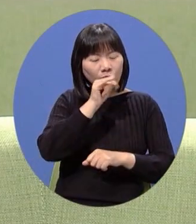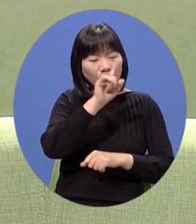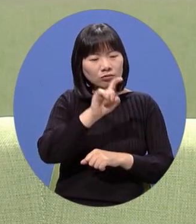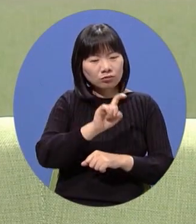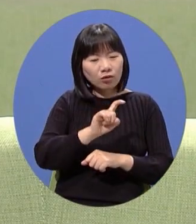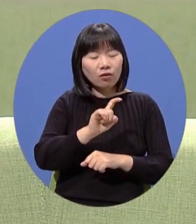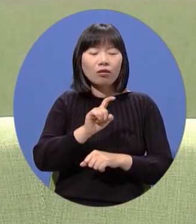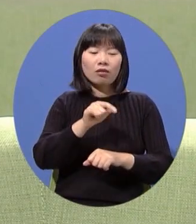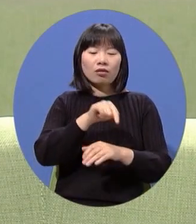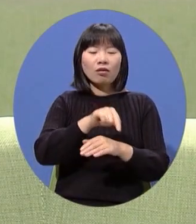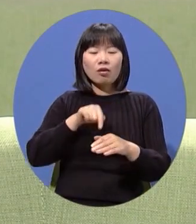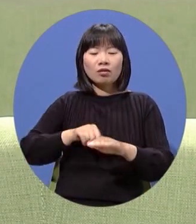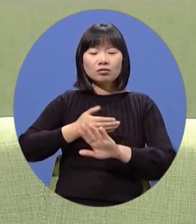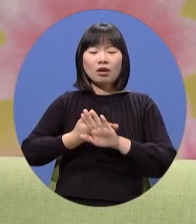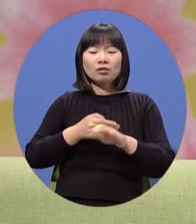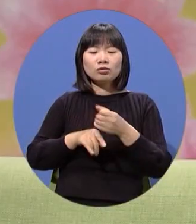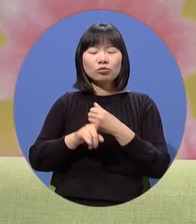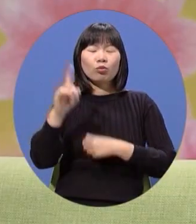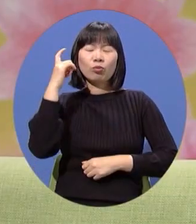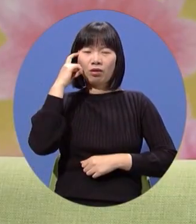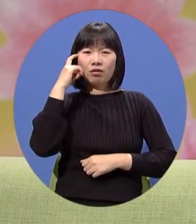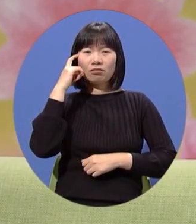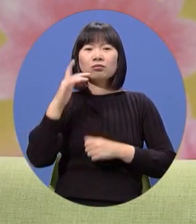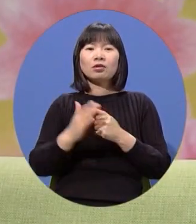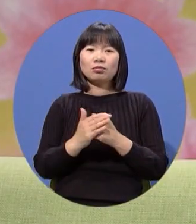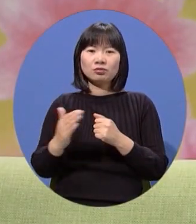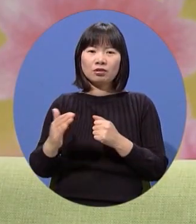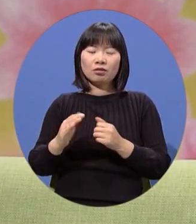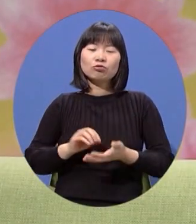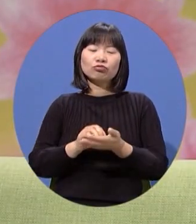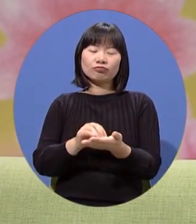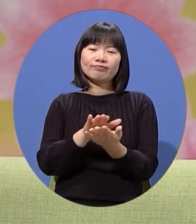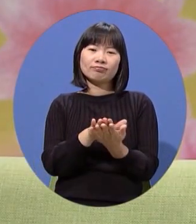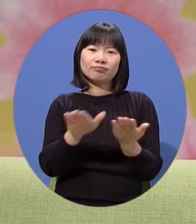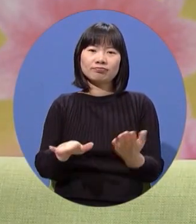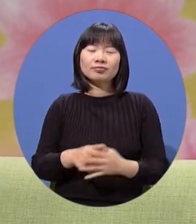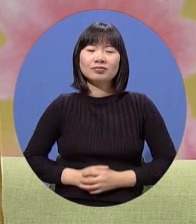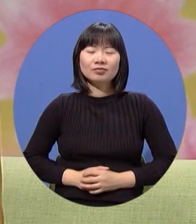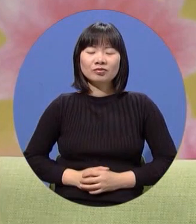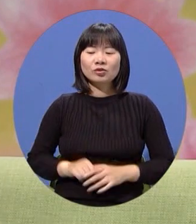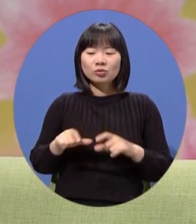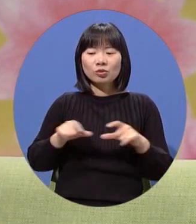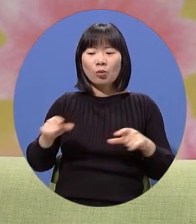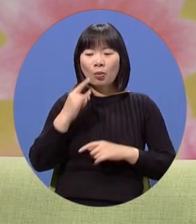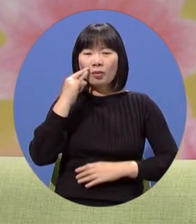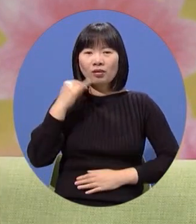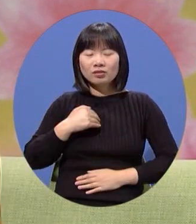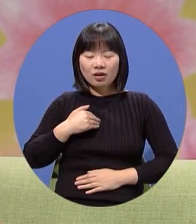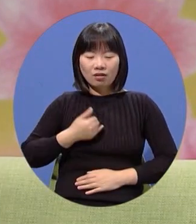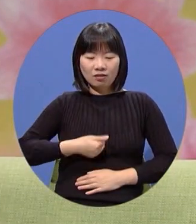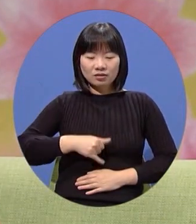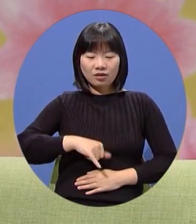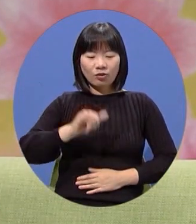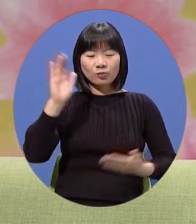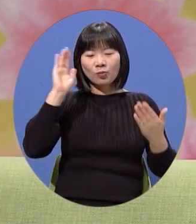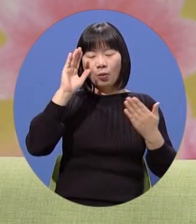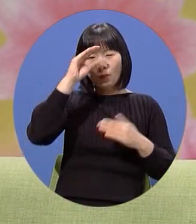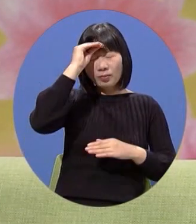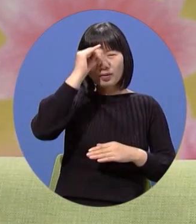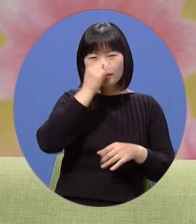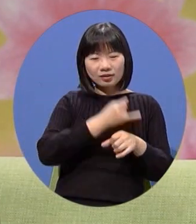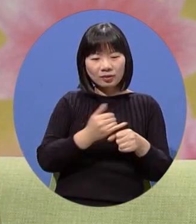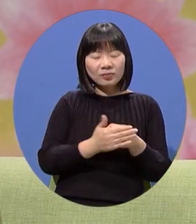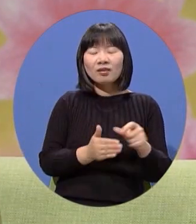들고요. 네. 그래서 사실 여기에 출연을 하게 됐어요. 보통은 어머님들이 아 우리 애가 얼마나 모범생인데요. 그럴 리가 없어요.